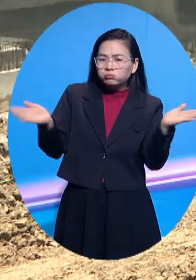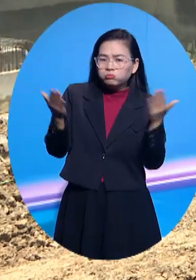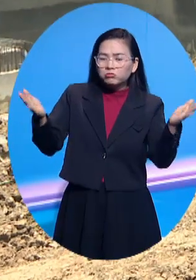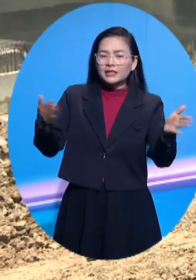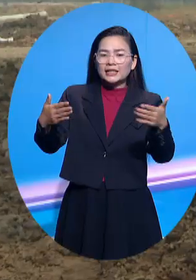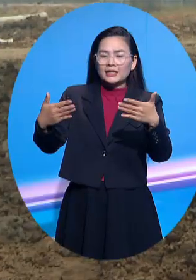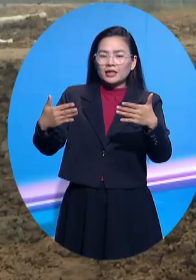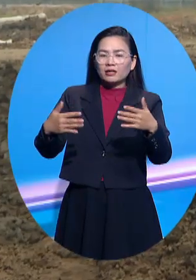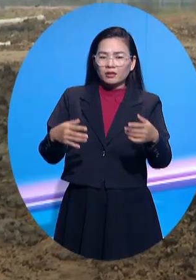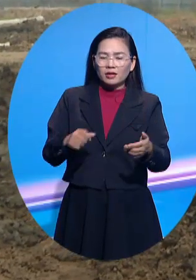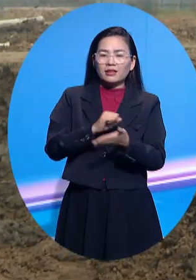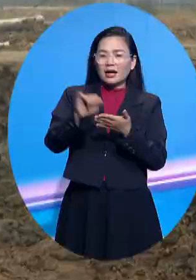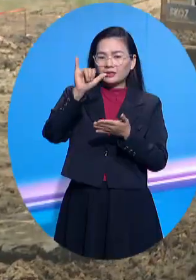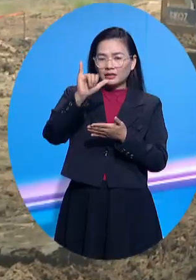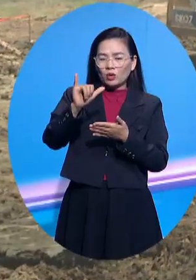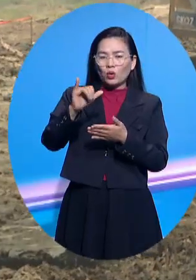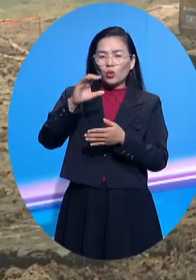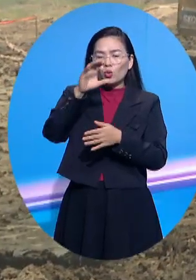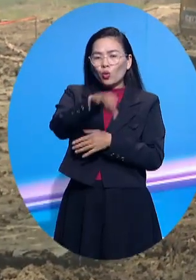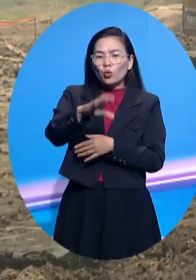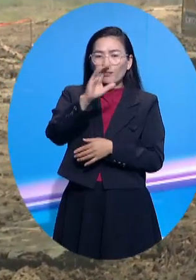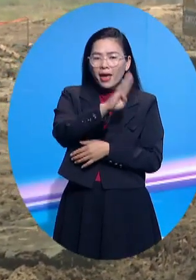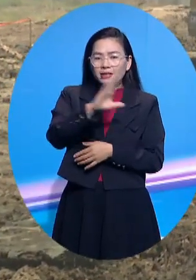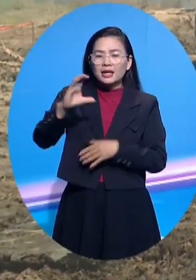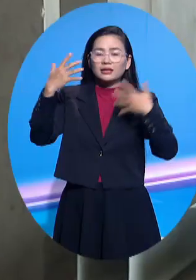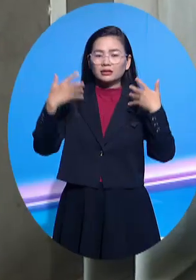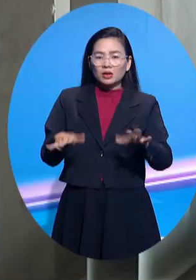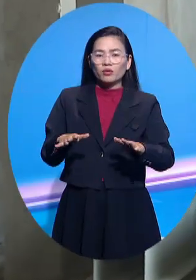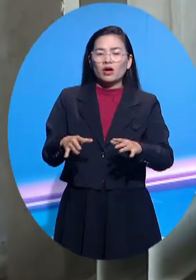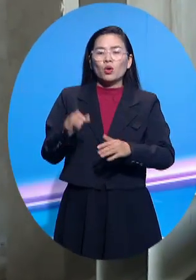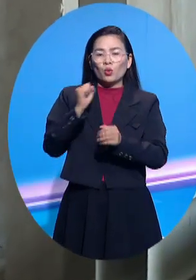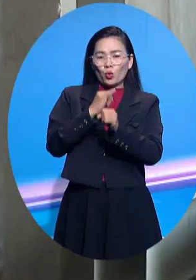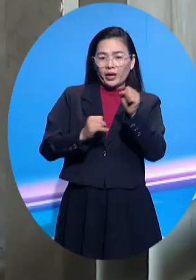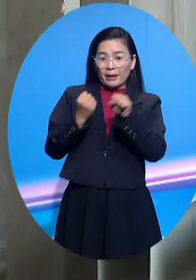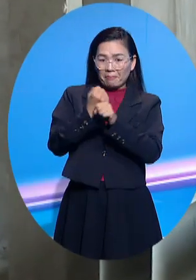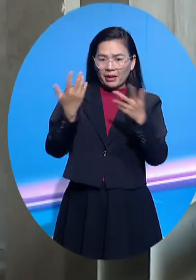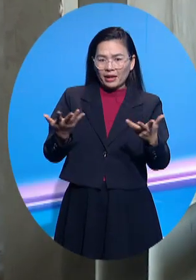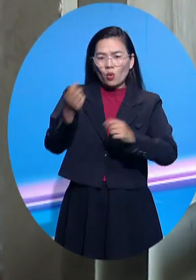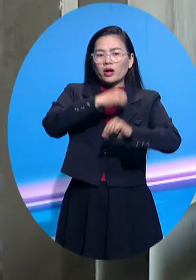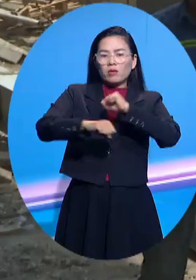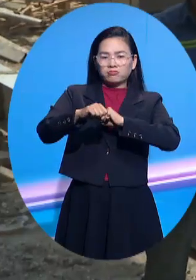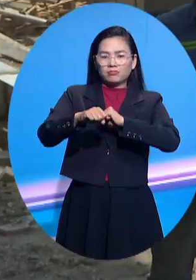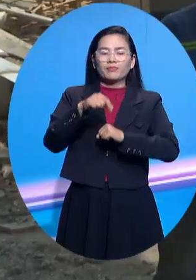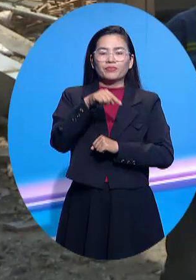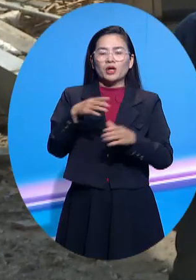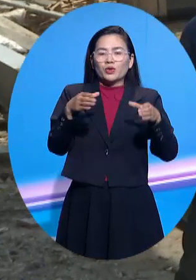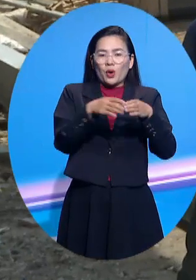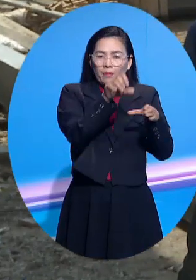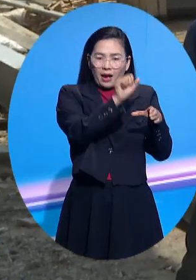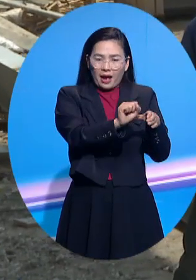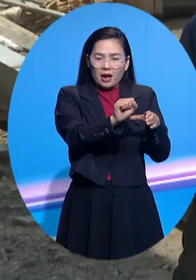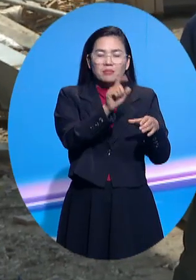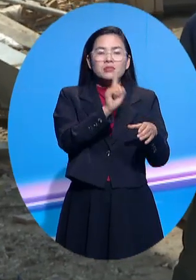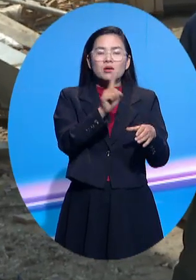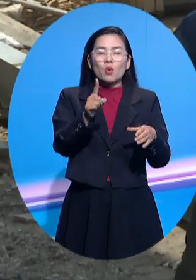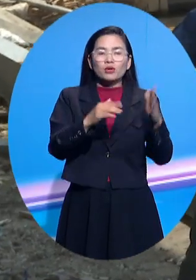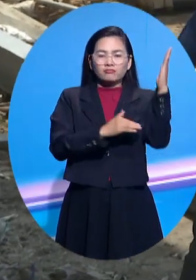cất nóc khu B tháng sáu cất nóc khu C và đưa công trình vào hoàn thiện vào cuối năm nay đây là công trình thuộc nhóm A quy mô 11